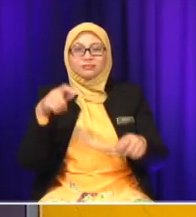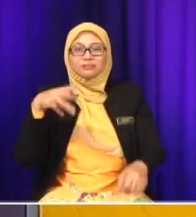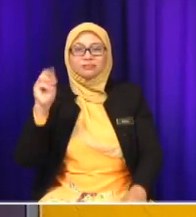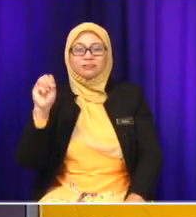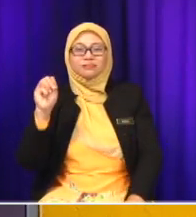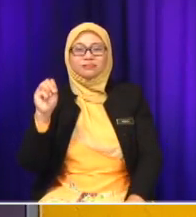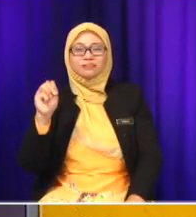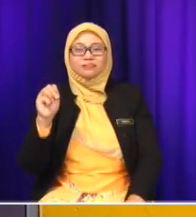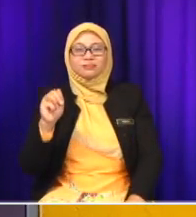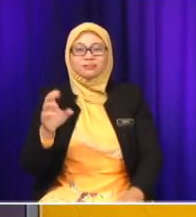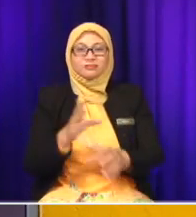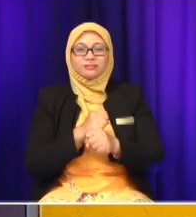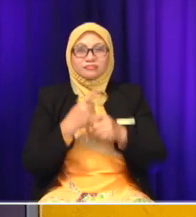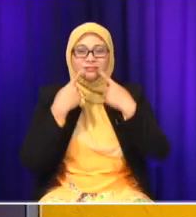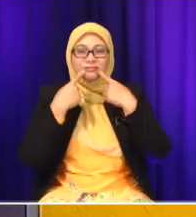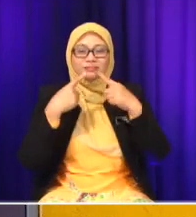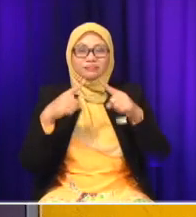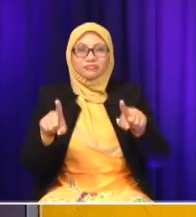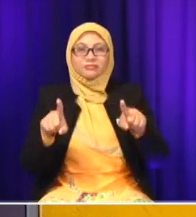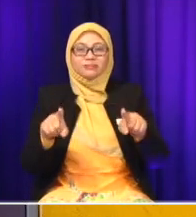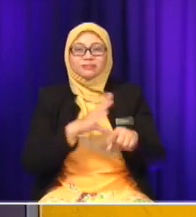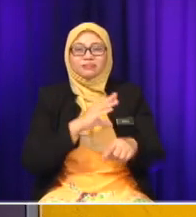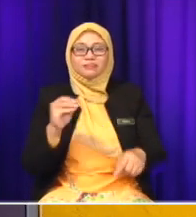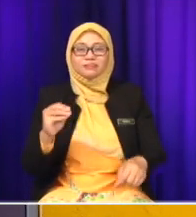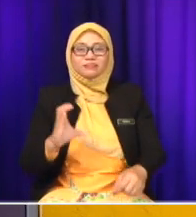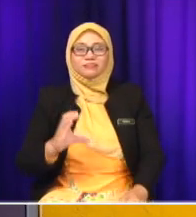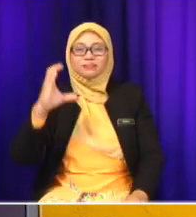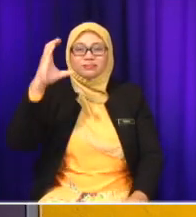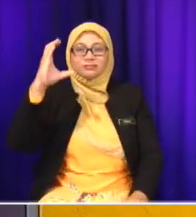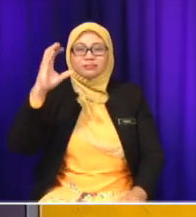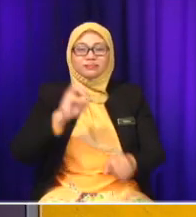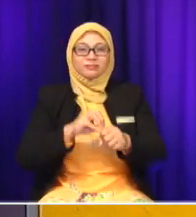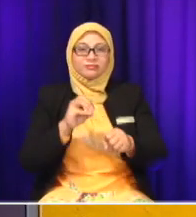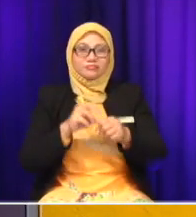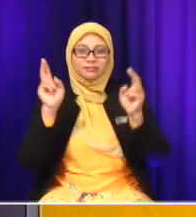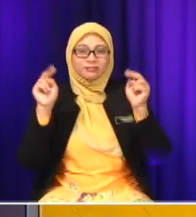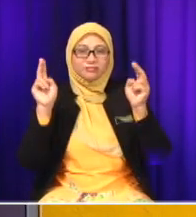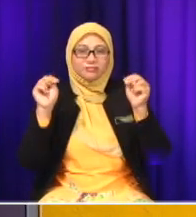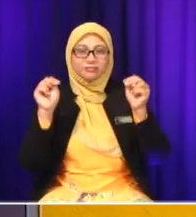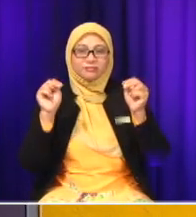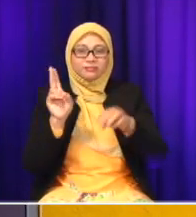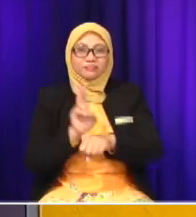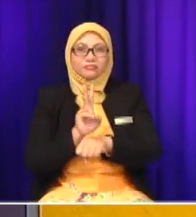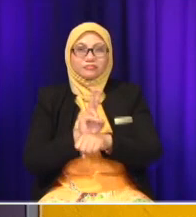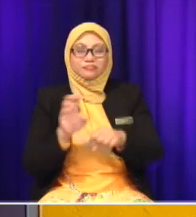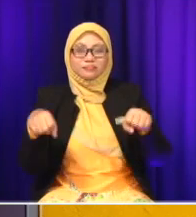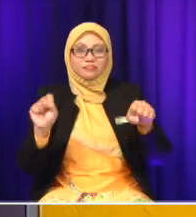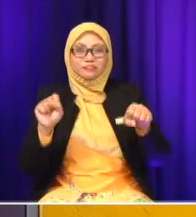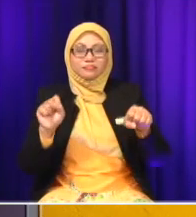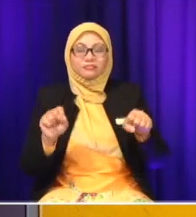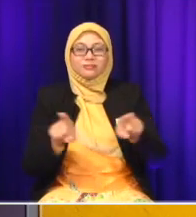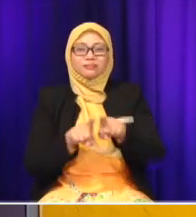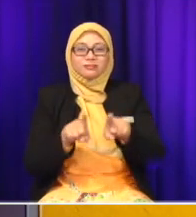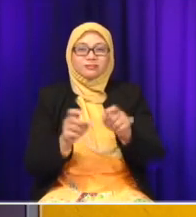pelajar dapat menjawab dan mendapat keputusan yang cemerlang dalam subjek menservis motosikal begitu juga bagi pelajar-pelajar ataupun murid-murid yang menonton